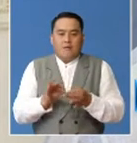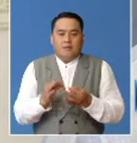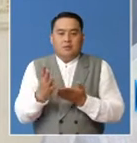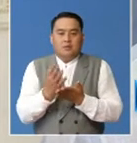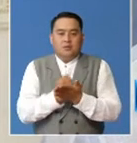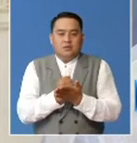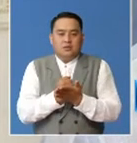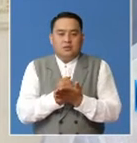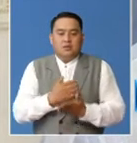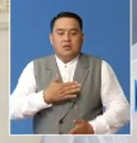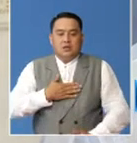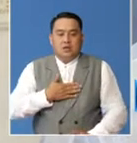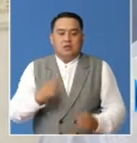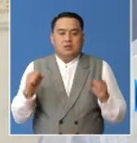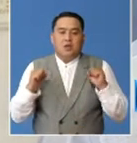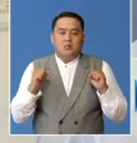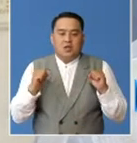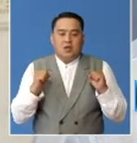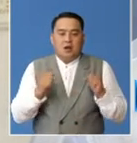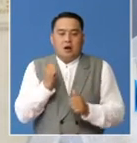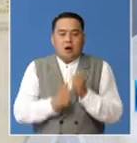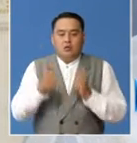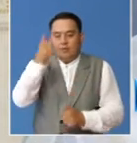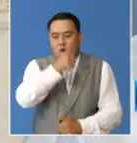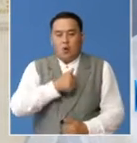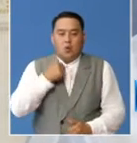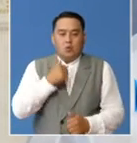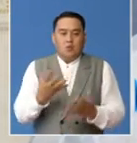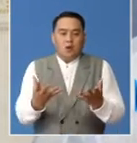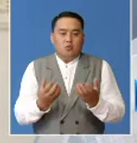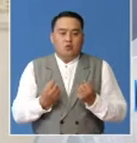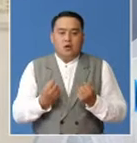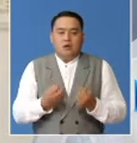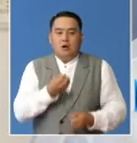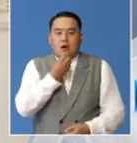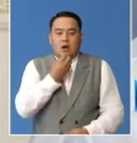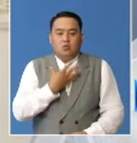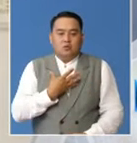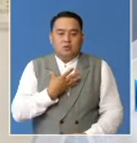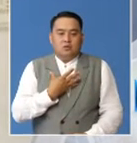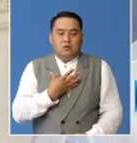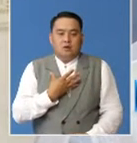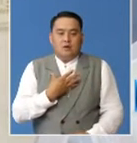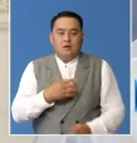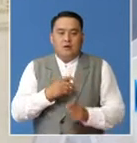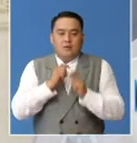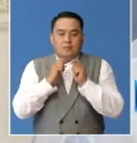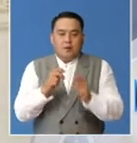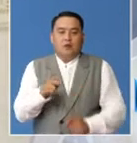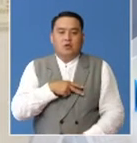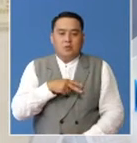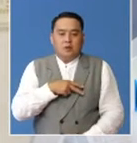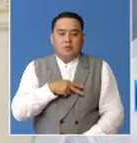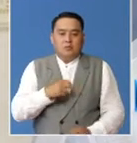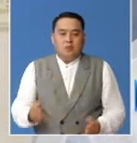резерве. Наши спортсмены с каждым годом получают хорошее вознаграждение и